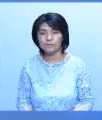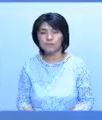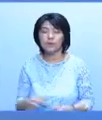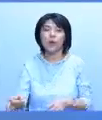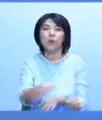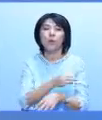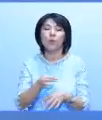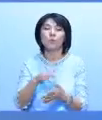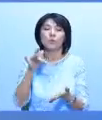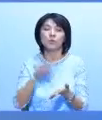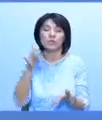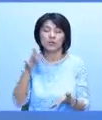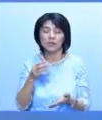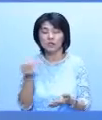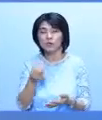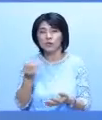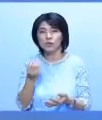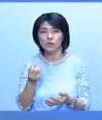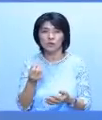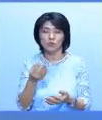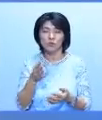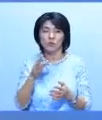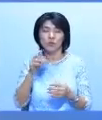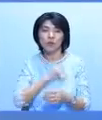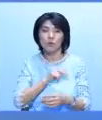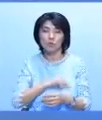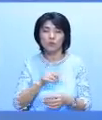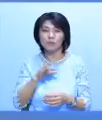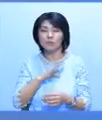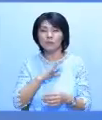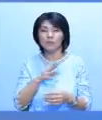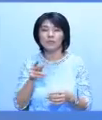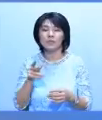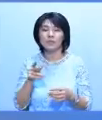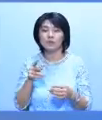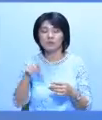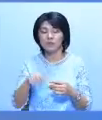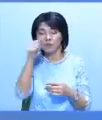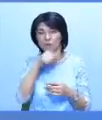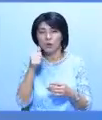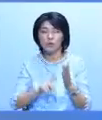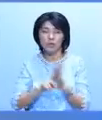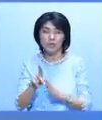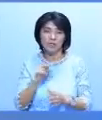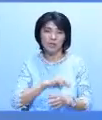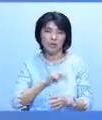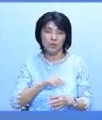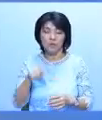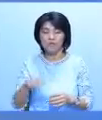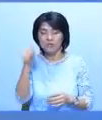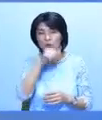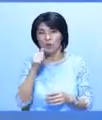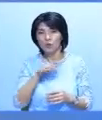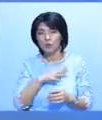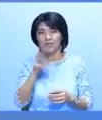Облыс орталығының аулалары мен көшелерін жарықтандыру жұмыстары қарқынды жүріп жатыр. Биылғы жылы жоспар бойынша 300 ауланы